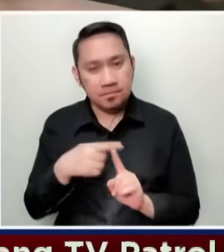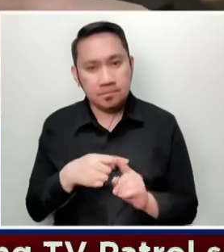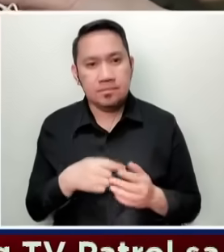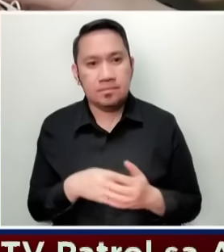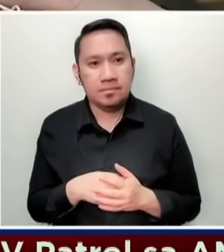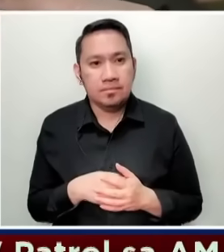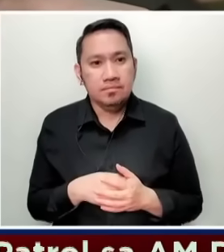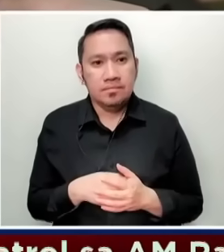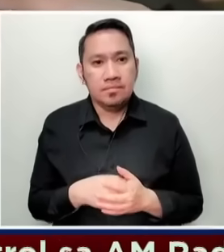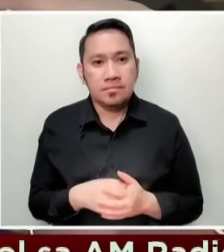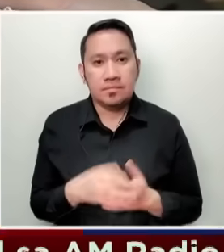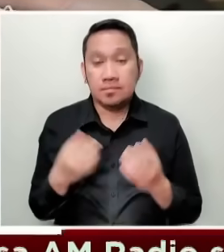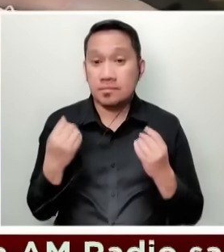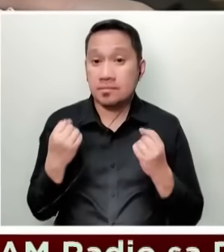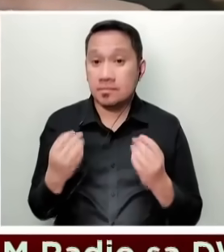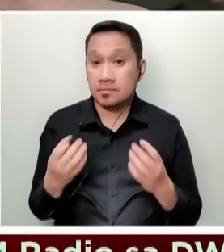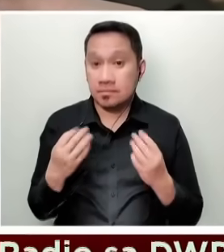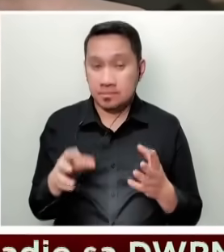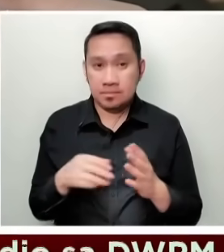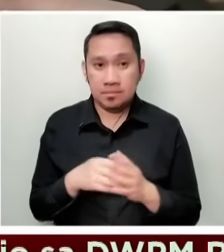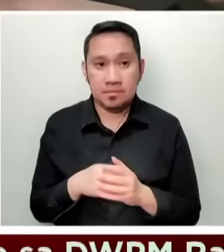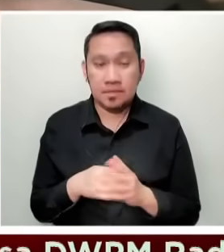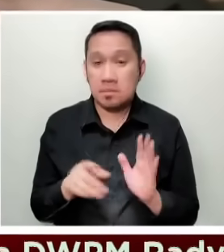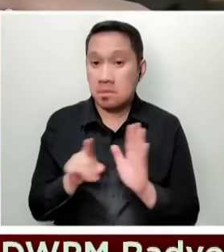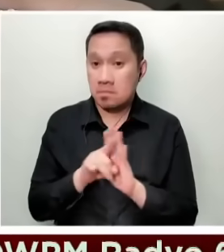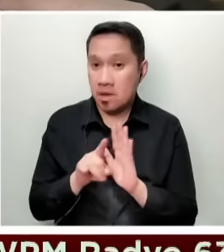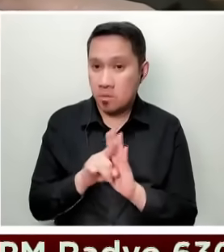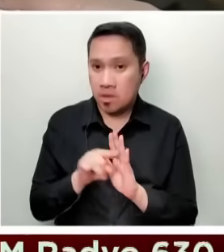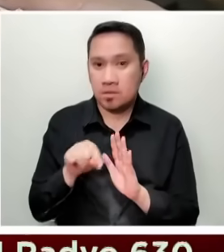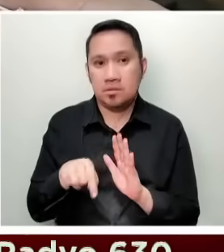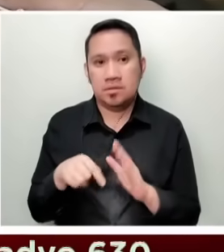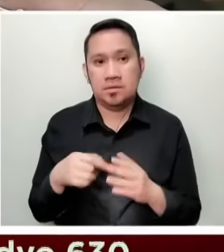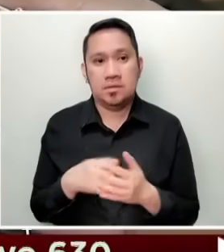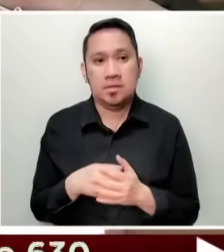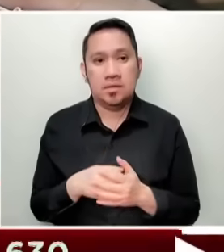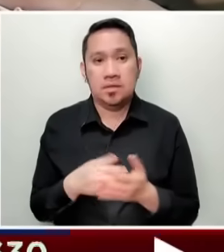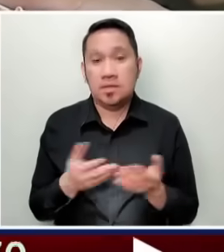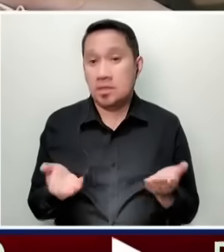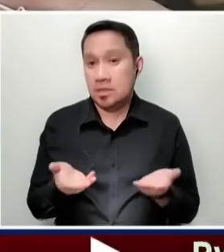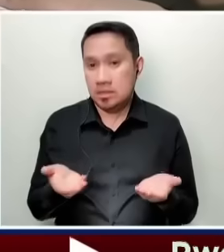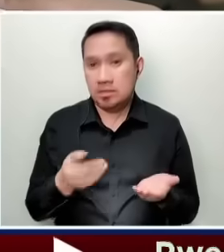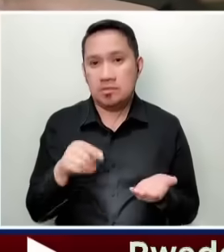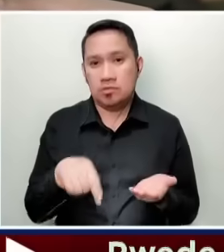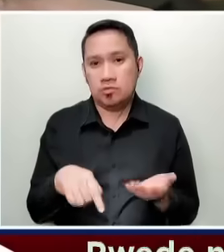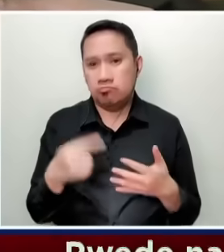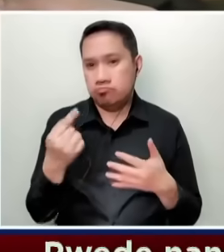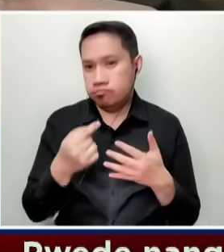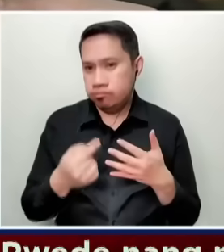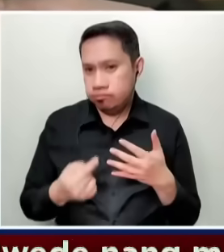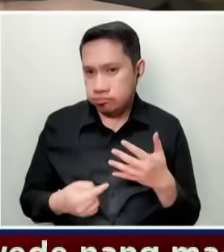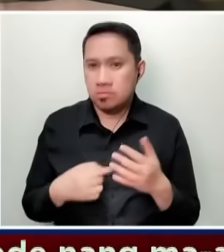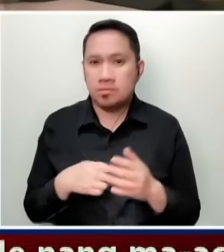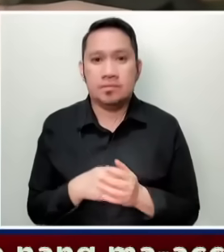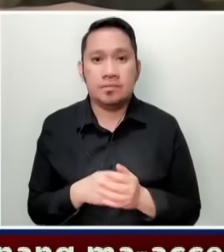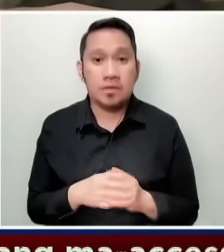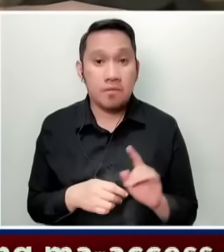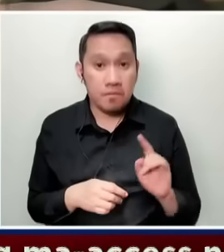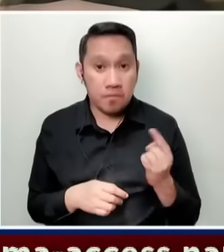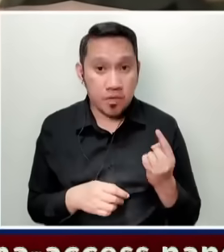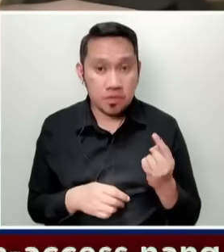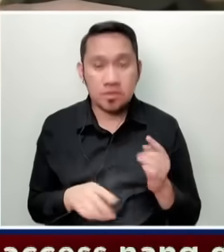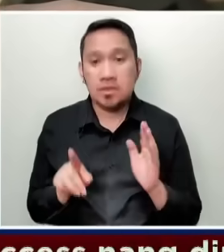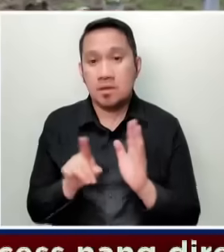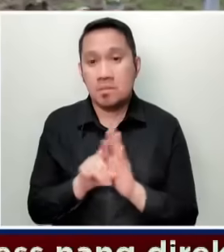Marami tayong mga prohibition, may pinaprohibit dito sa libingan ng mga biyani. Ang una ay bawal dito